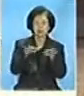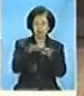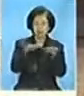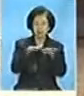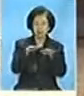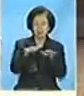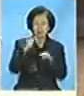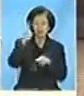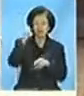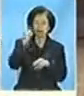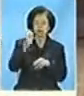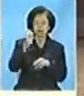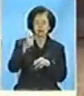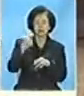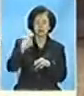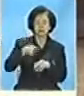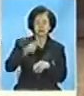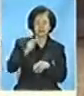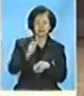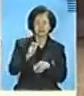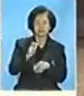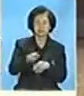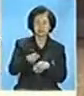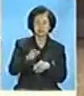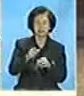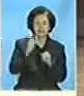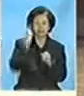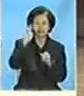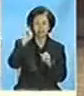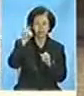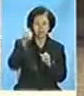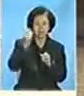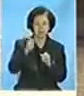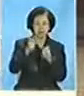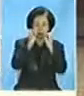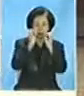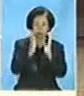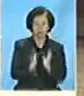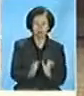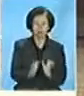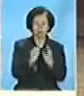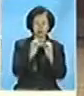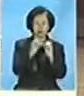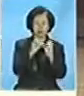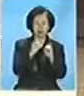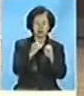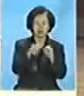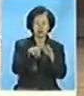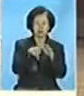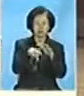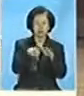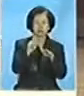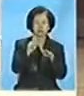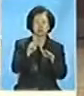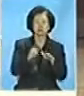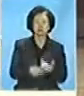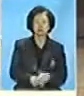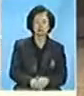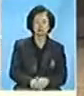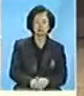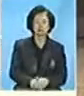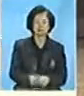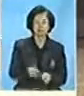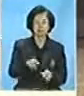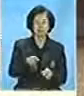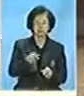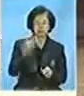ป็นทนายความคุณแม่เป็นครูสอนหนังสือเด็กชั้นประถมเมื่อเด็ก